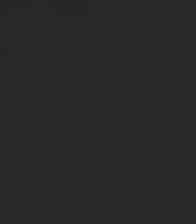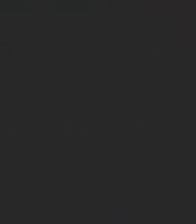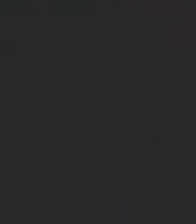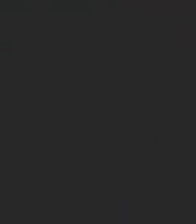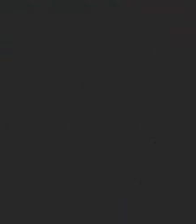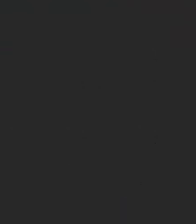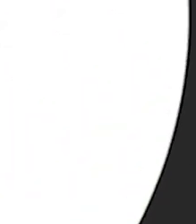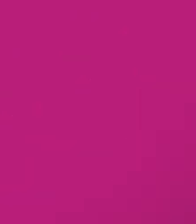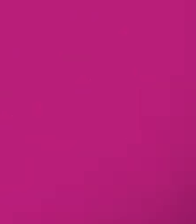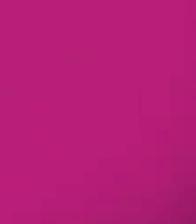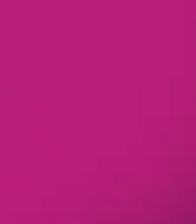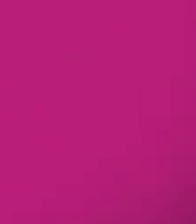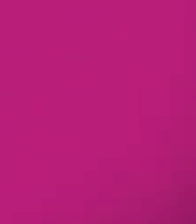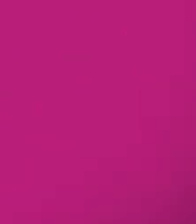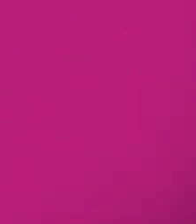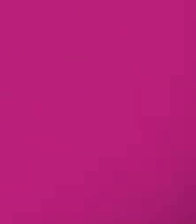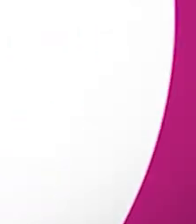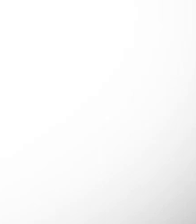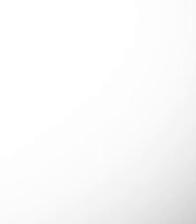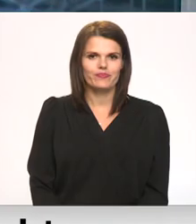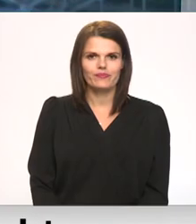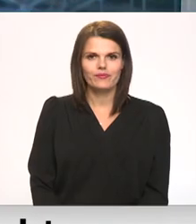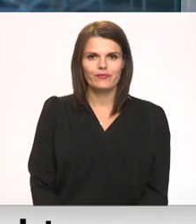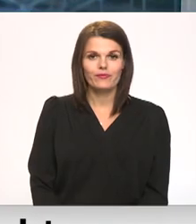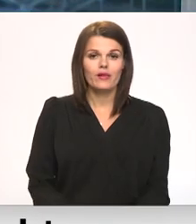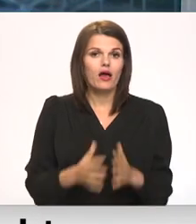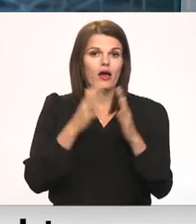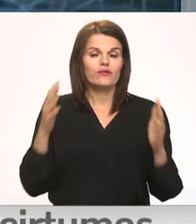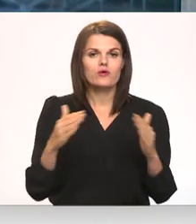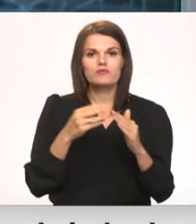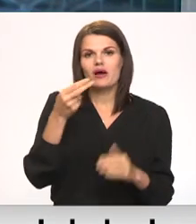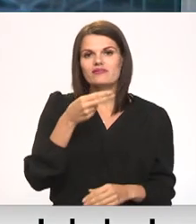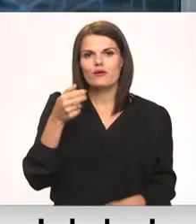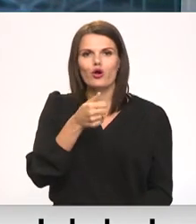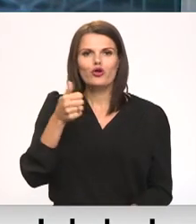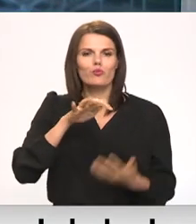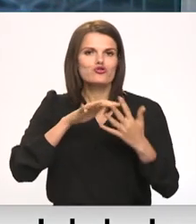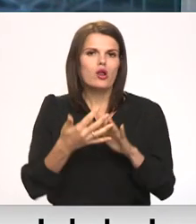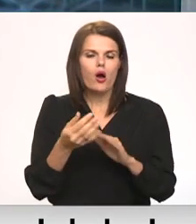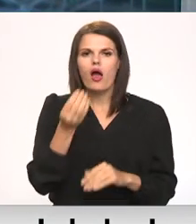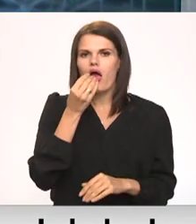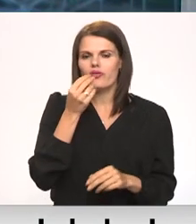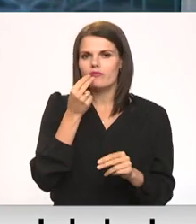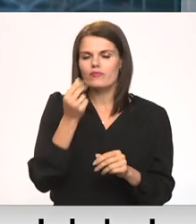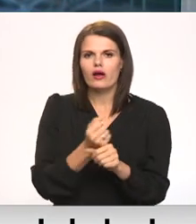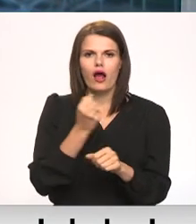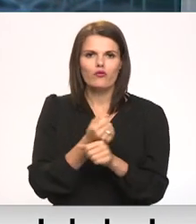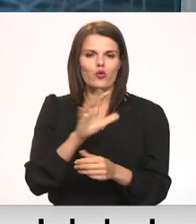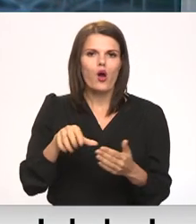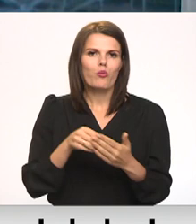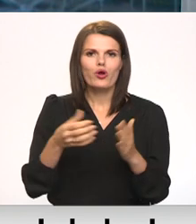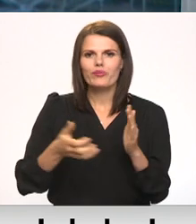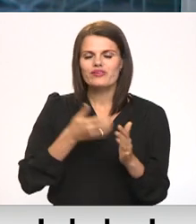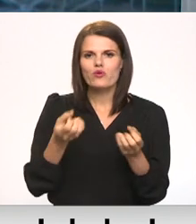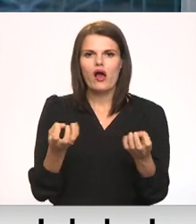Re, viss ēters ir te! Daudzās mājsaimniecībās, it īpaši laukos, ēdienu gatavošanai aizvien tiek